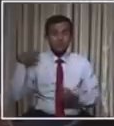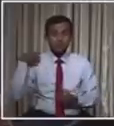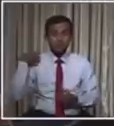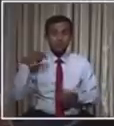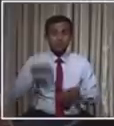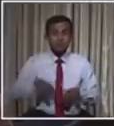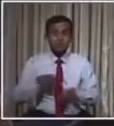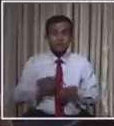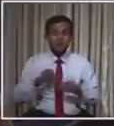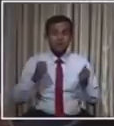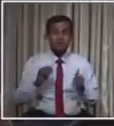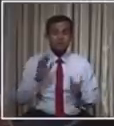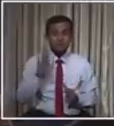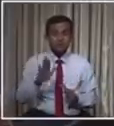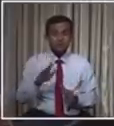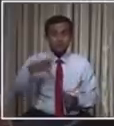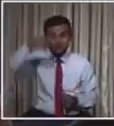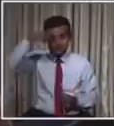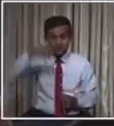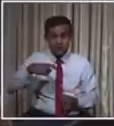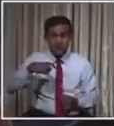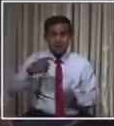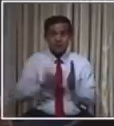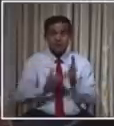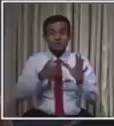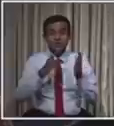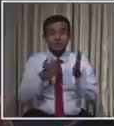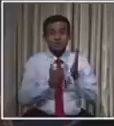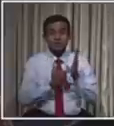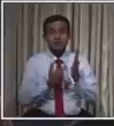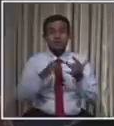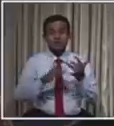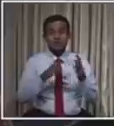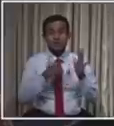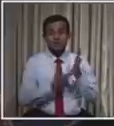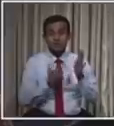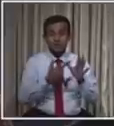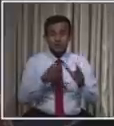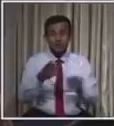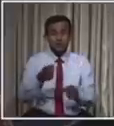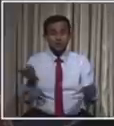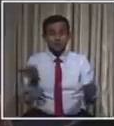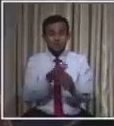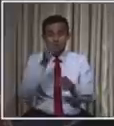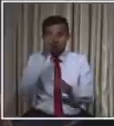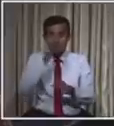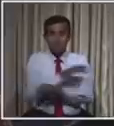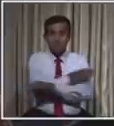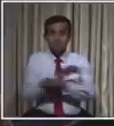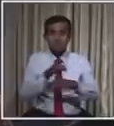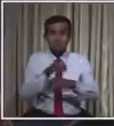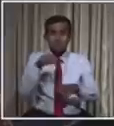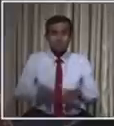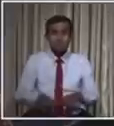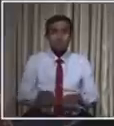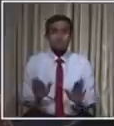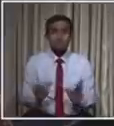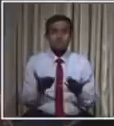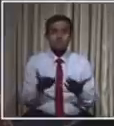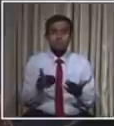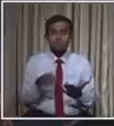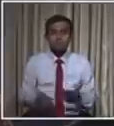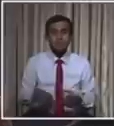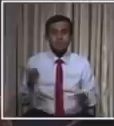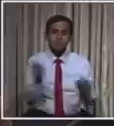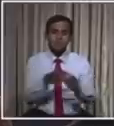දැනට ජීවතුන් අතර ඉන්න එකම සාක්ෂිය බව දන්න නිසා ඇයව විනාශ කරා කියලා ඇයව මරණ දෙමීමේ කුමන්ත්‍රණයට තමයි මේ කරලා තින්නේ දැනටත්